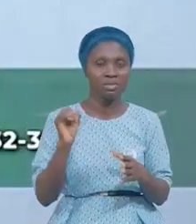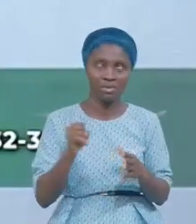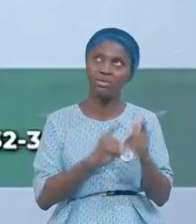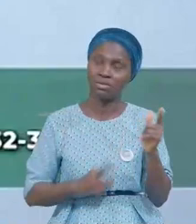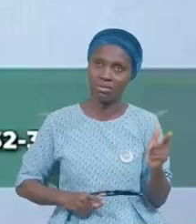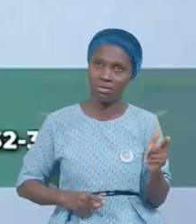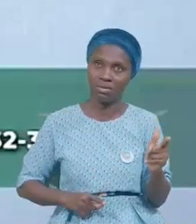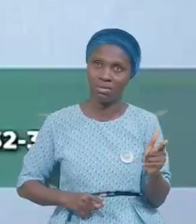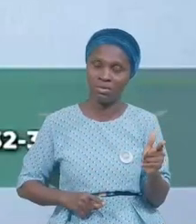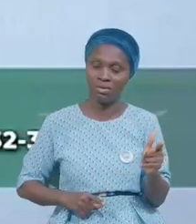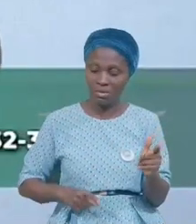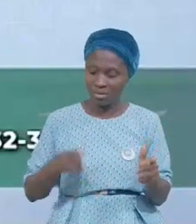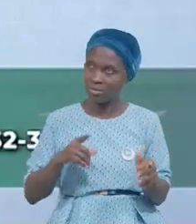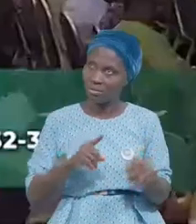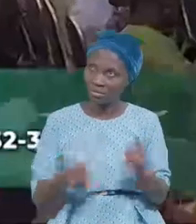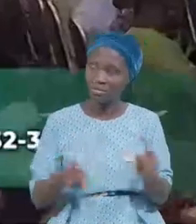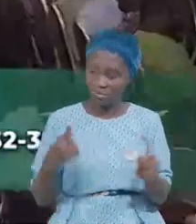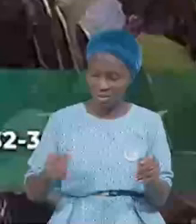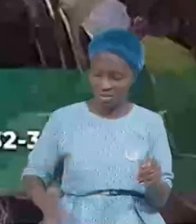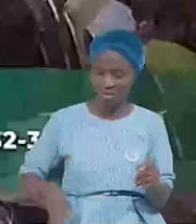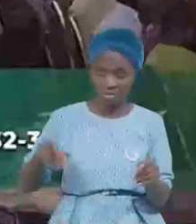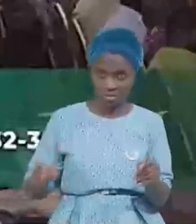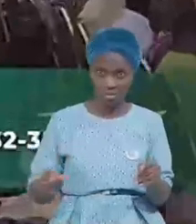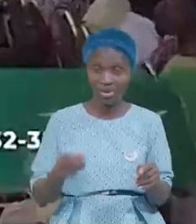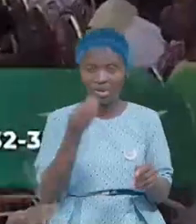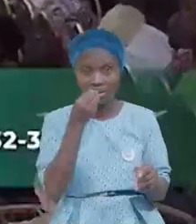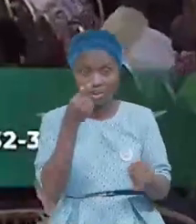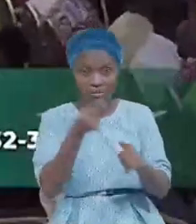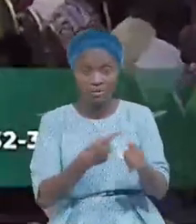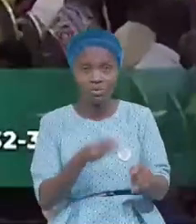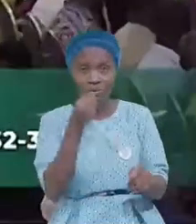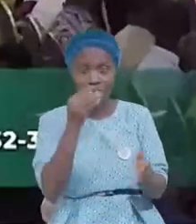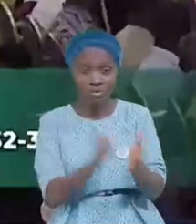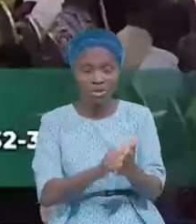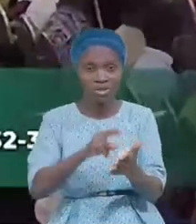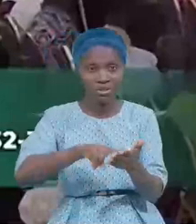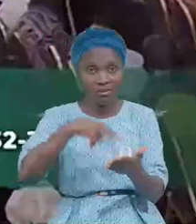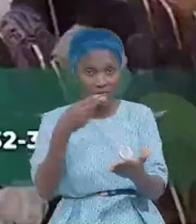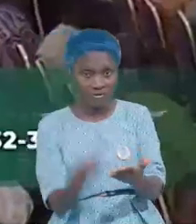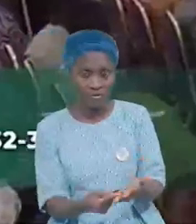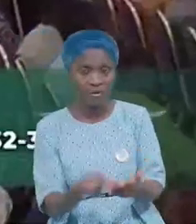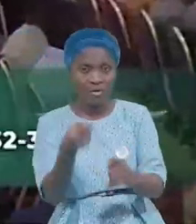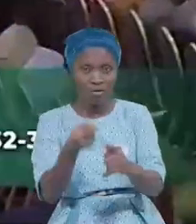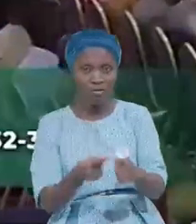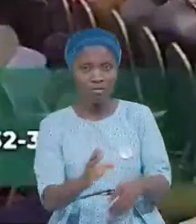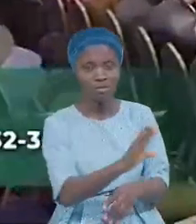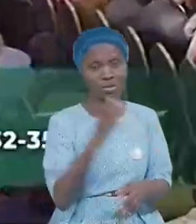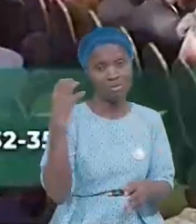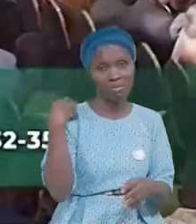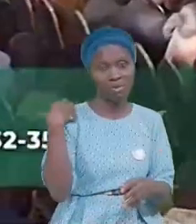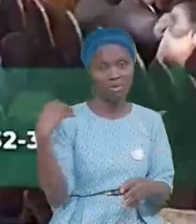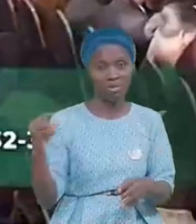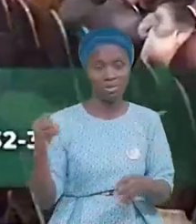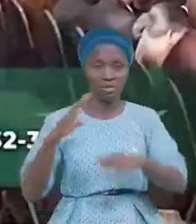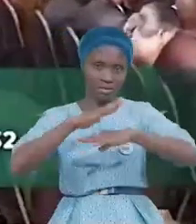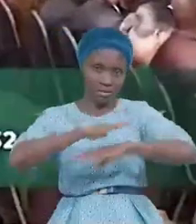les chiens mangent les miettes qui tombent de la table de leur maître. Et je